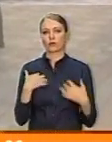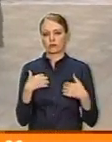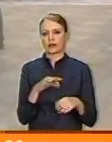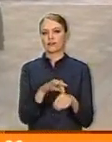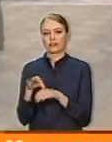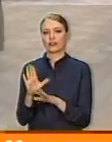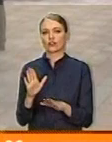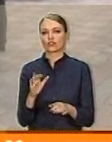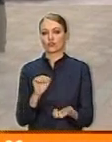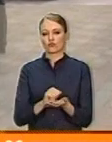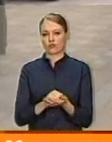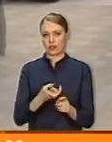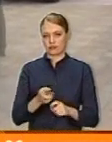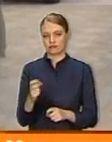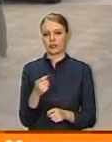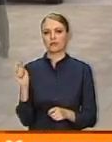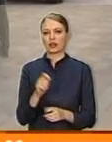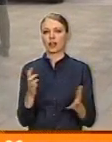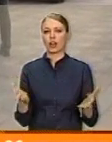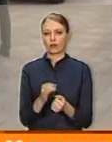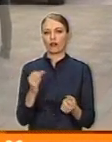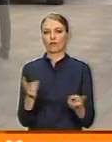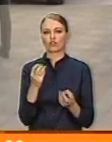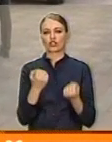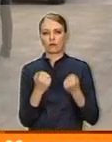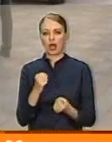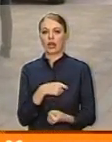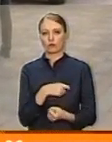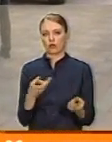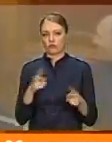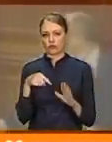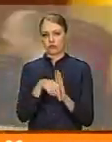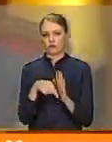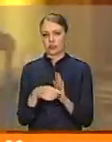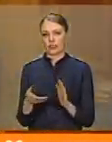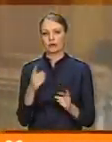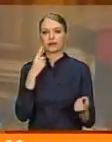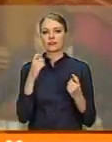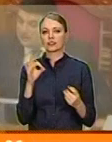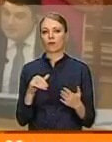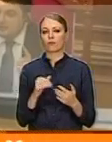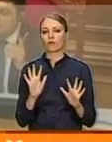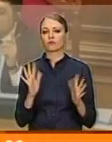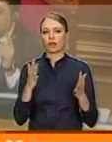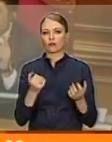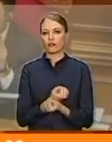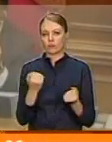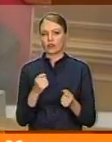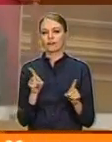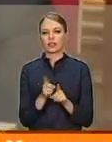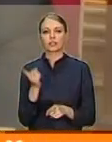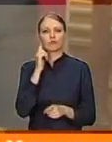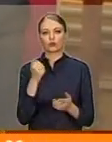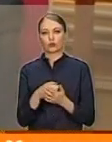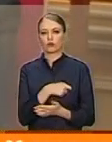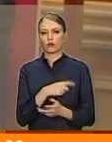вивели хіба журналістів, приїхали рятувальники, пожежна машина, депутати ж лишаються всередині. Звістка про раптове мінування згодом доходить і до